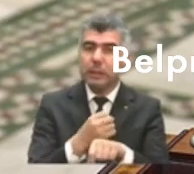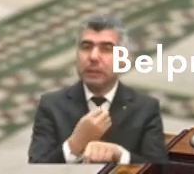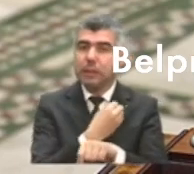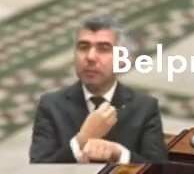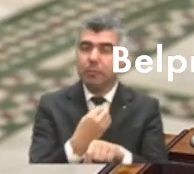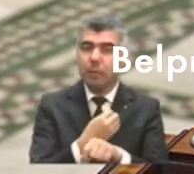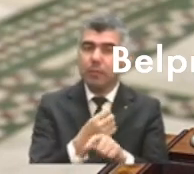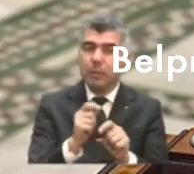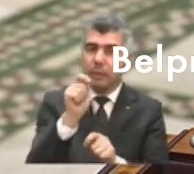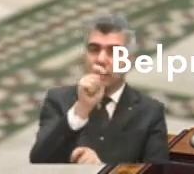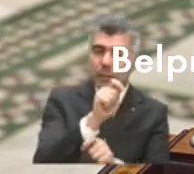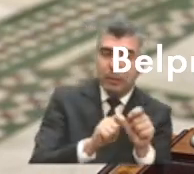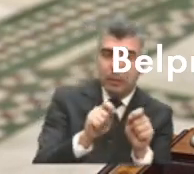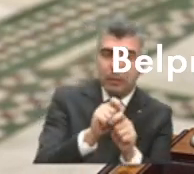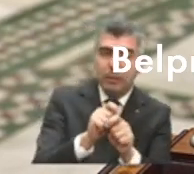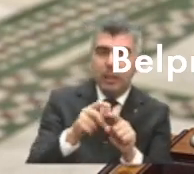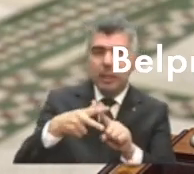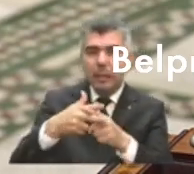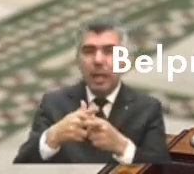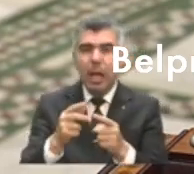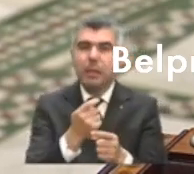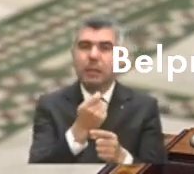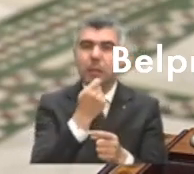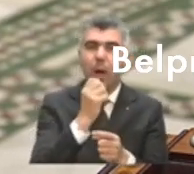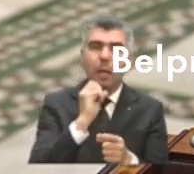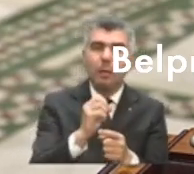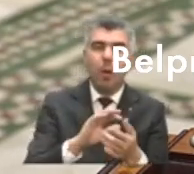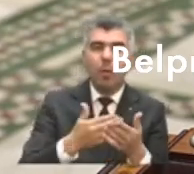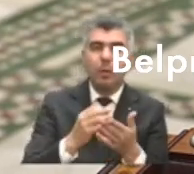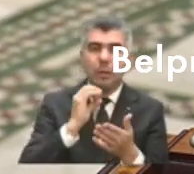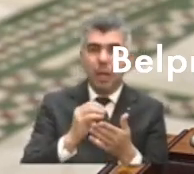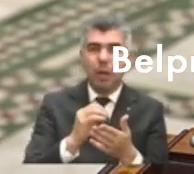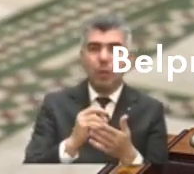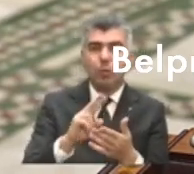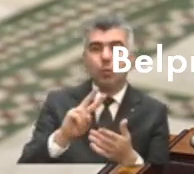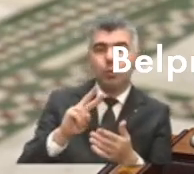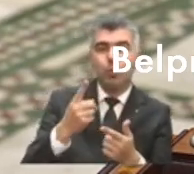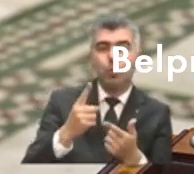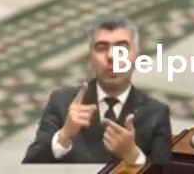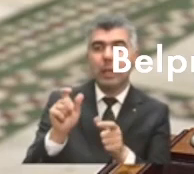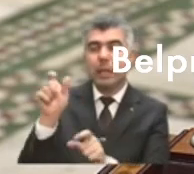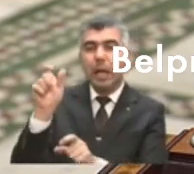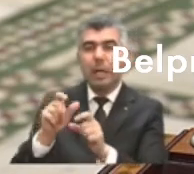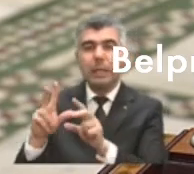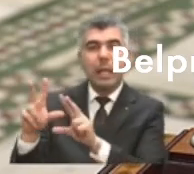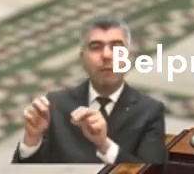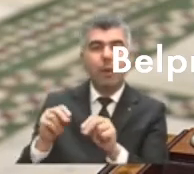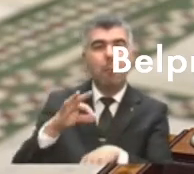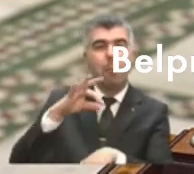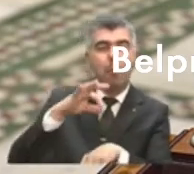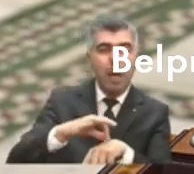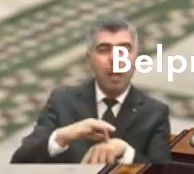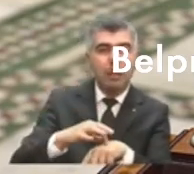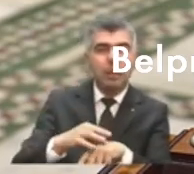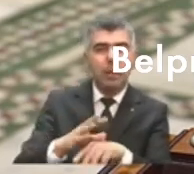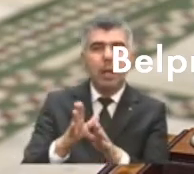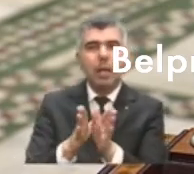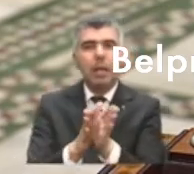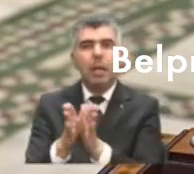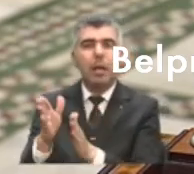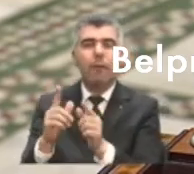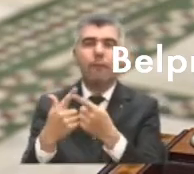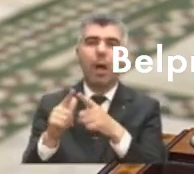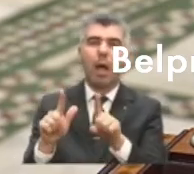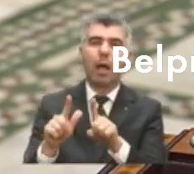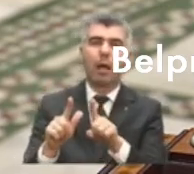ديال التكنولوجيا ولا ديال الصناعه الدوائيه ديالها، اللي غنوليو كنداويو جوج ديال الناس عندهم نفس المرض وكنداويوهم بادويه مختلفه، لان